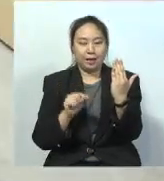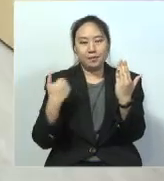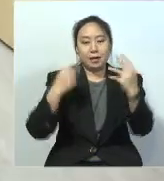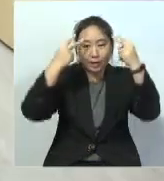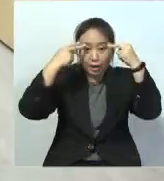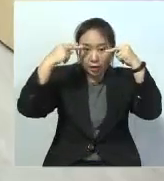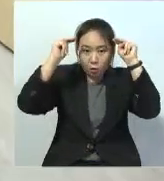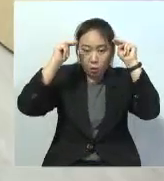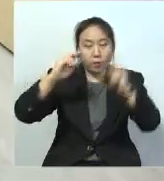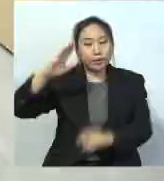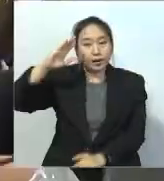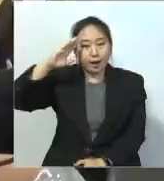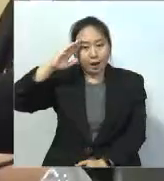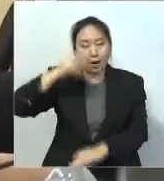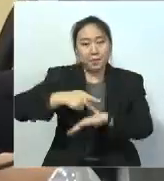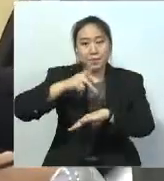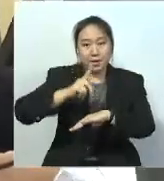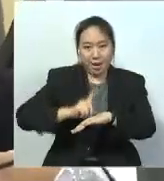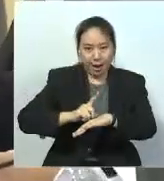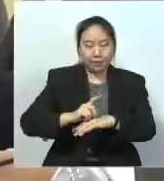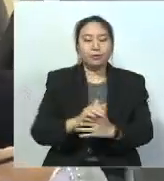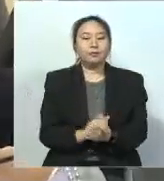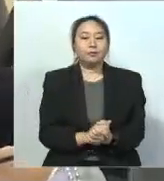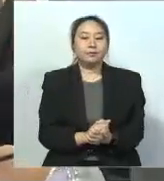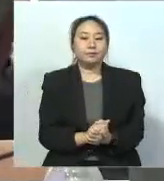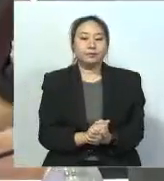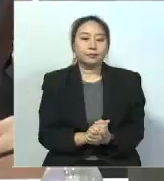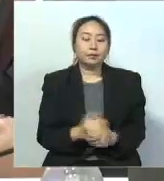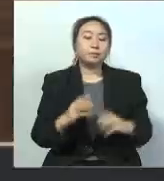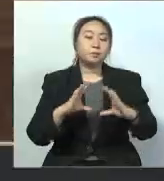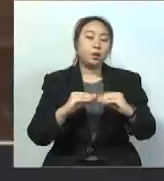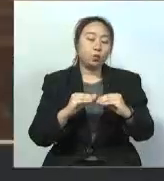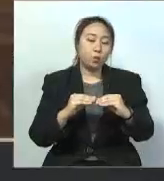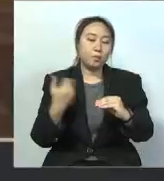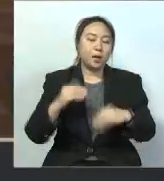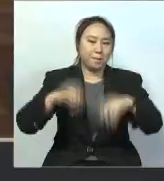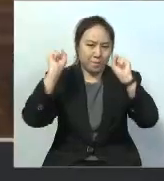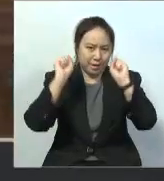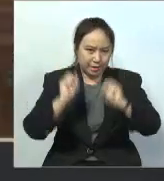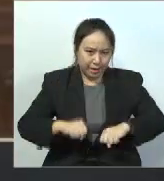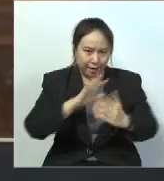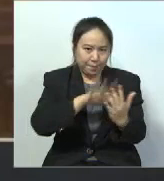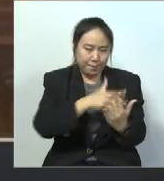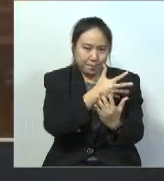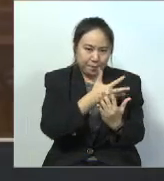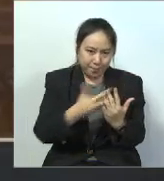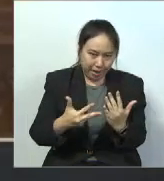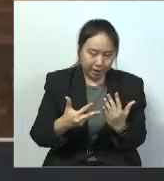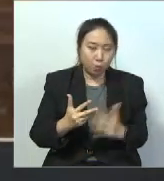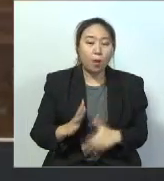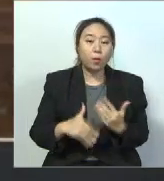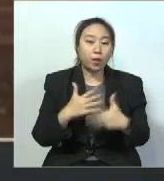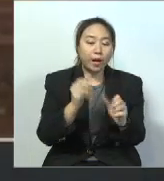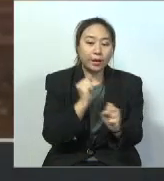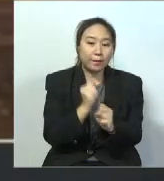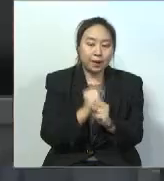ายกรัฐมนตรีพลเอกประยุทธ์จันทร์โอชาเป็นประธานนะคะซึ่งในที่ประชุมเนี่ยก็มีมติเห็นชอบแผนภาพรวมความก้าวหน้าในการด